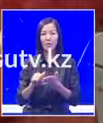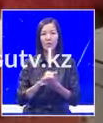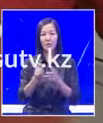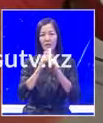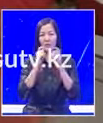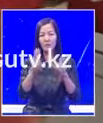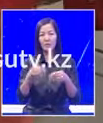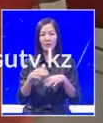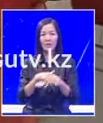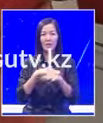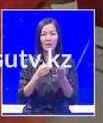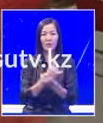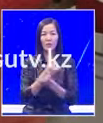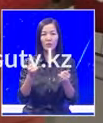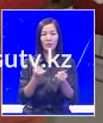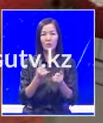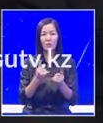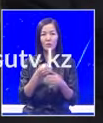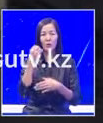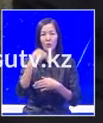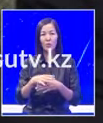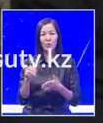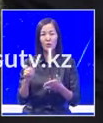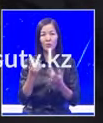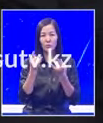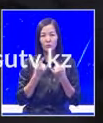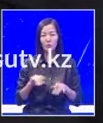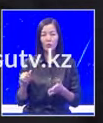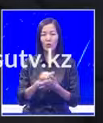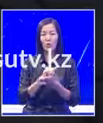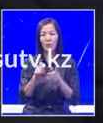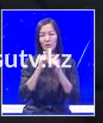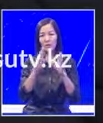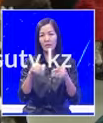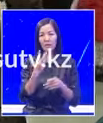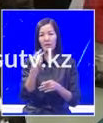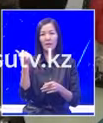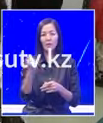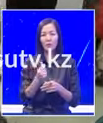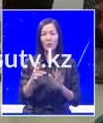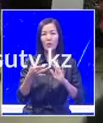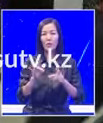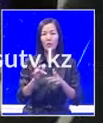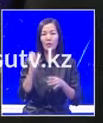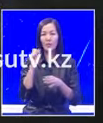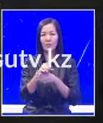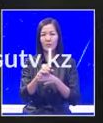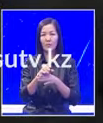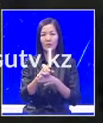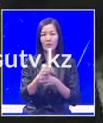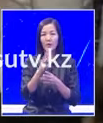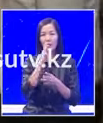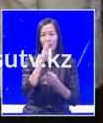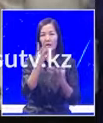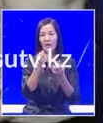халыққа қызмет көрсету орталығының мамандары келіп, туу туралы куәліктерін тапсырды. 2 апта бұрын онлайн рәсімделіп, жүрек ақыларын да